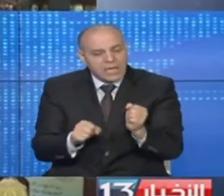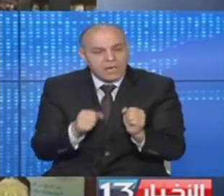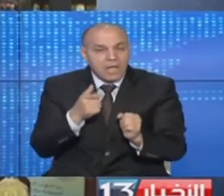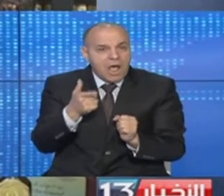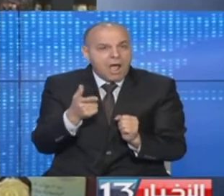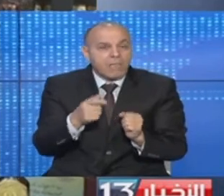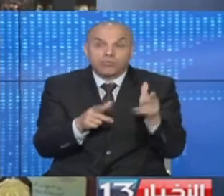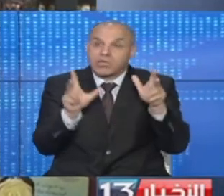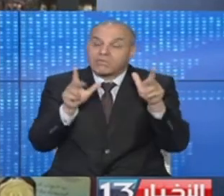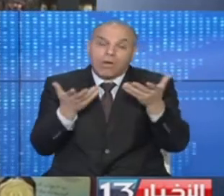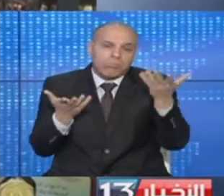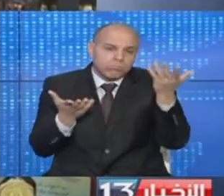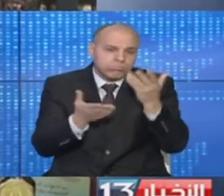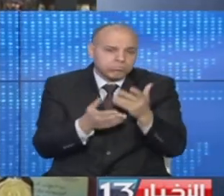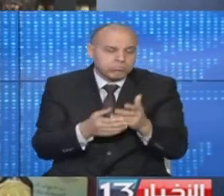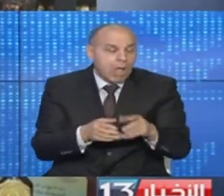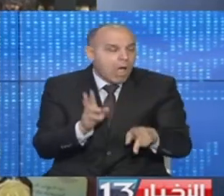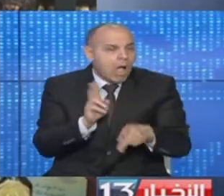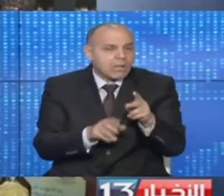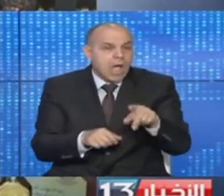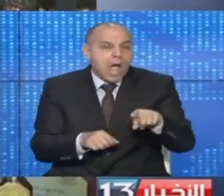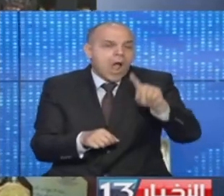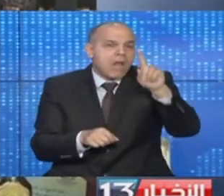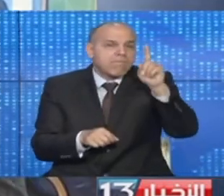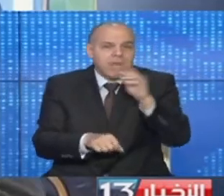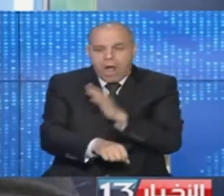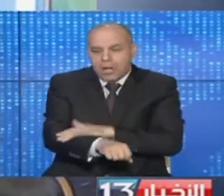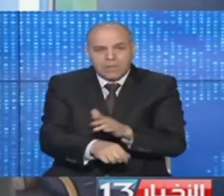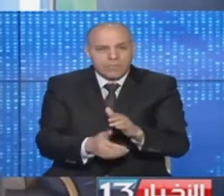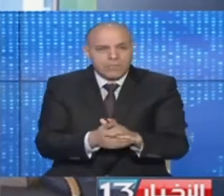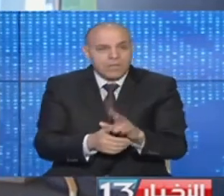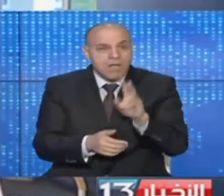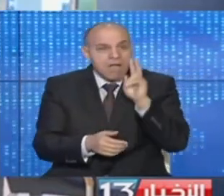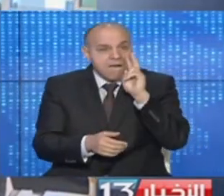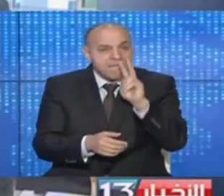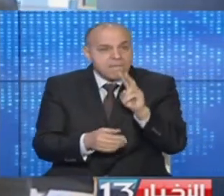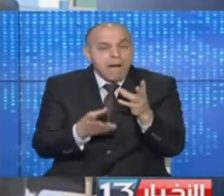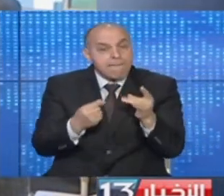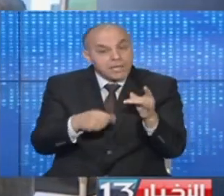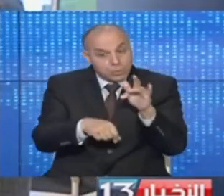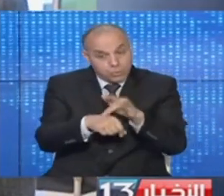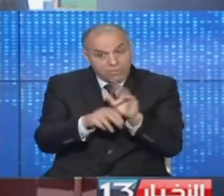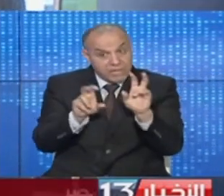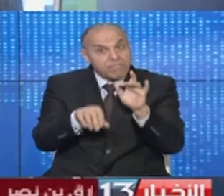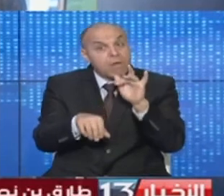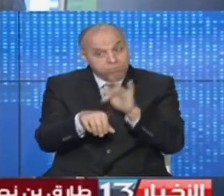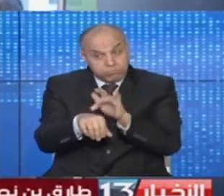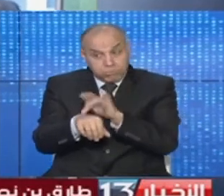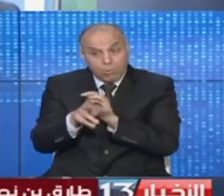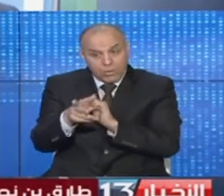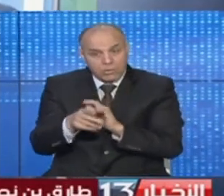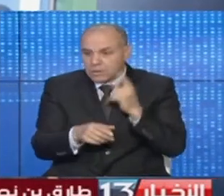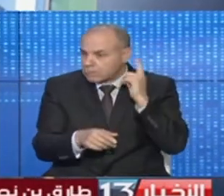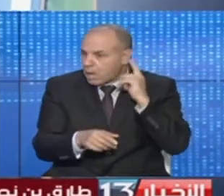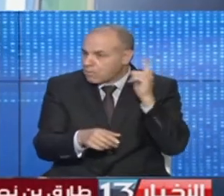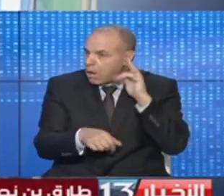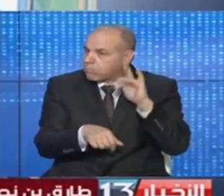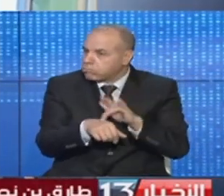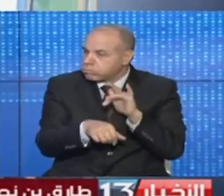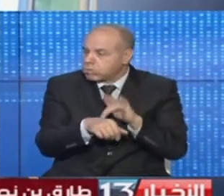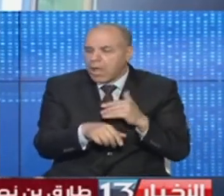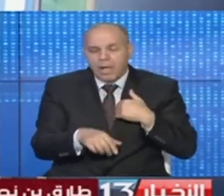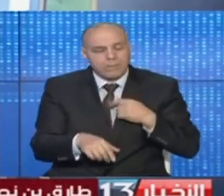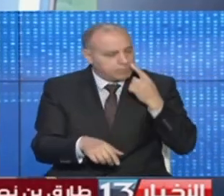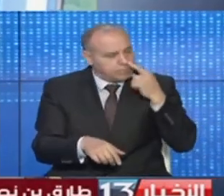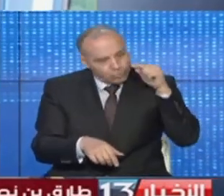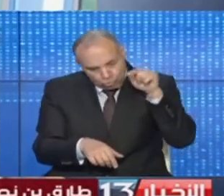متاع مؤسسة فيها أكثر من 1000 عامل. لاحظنا اللي فما عدة إصابات في دار التلفزة، كل مرة نسمع كل مرة، دونك خيرنا باش